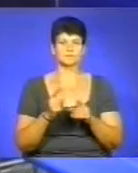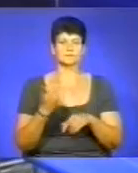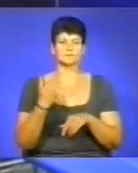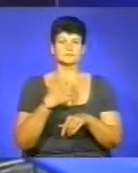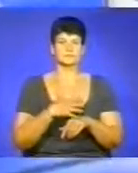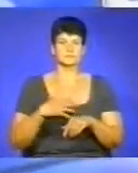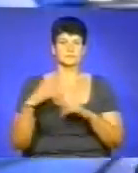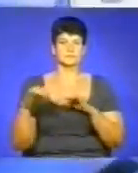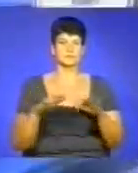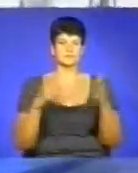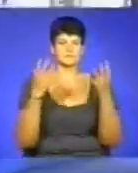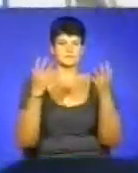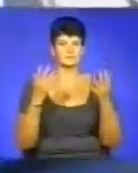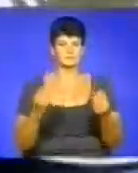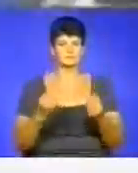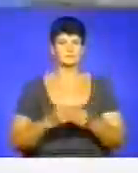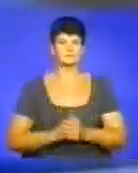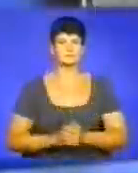дня.